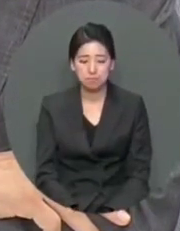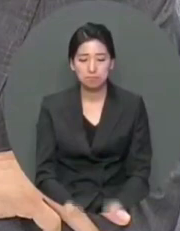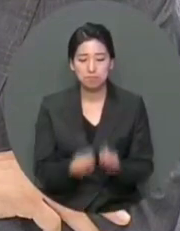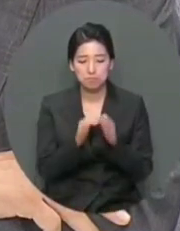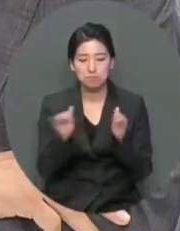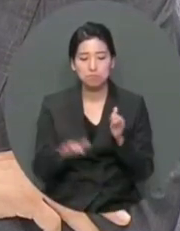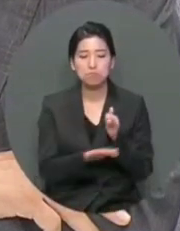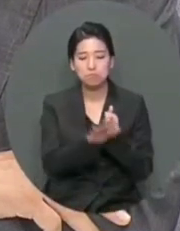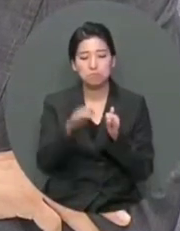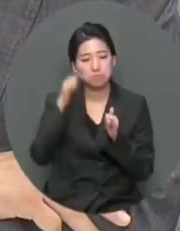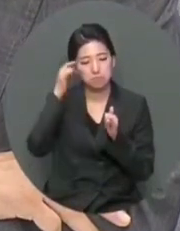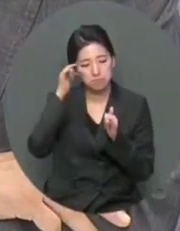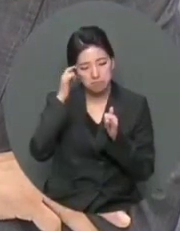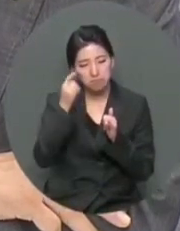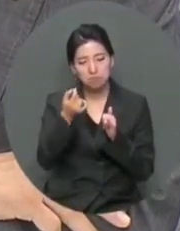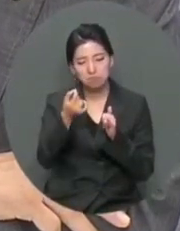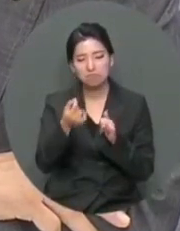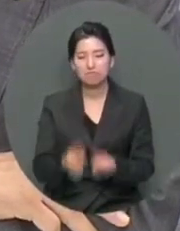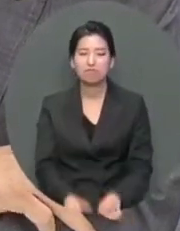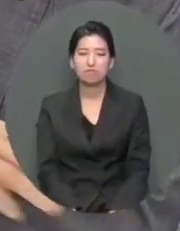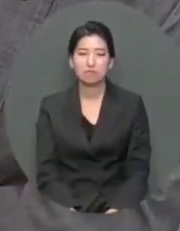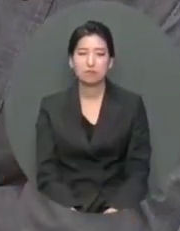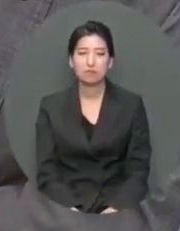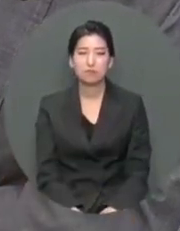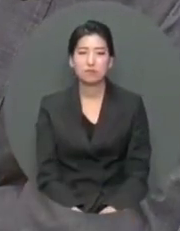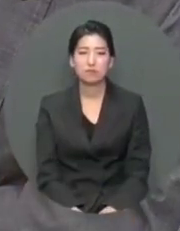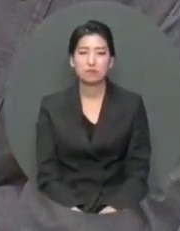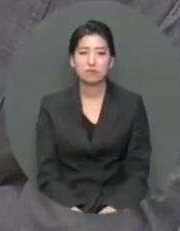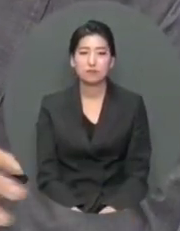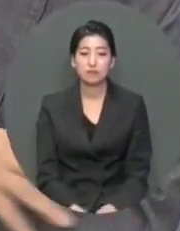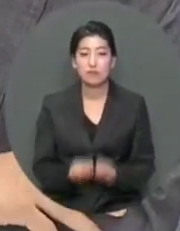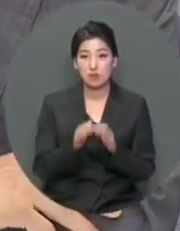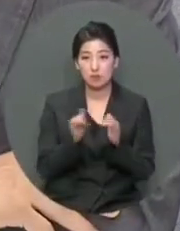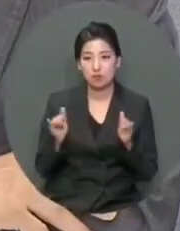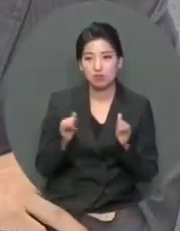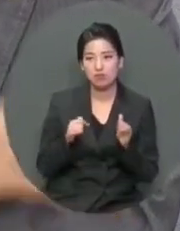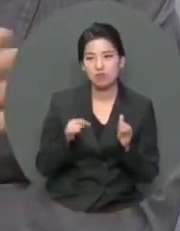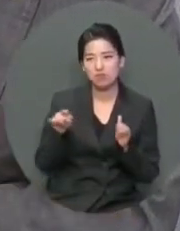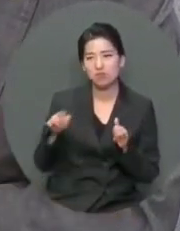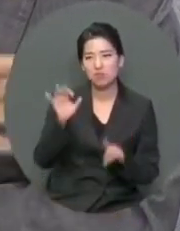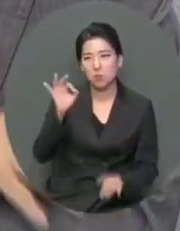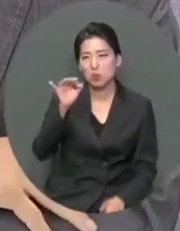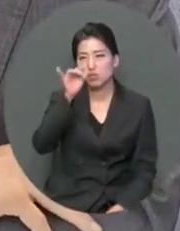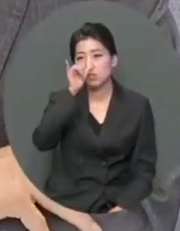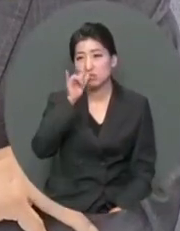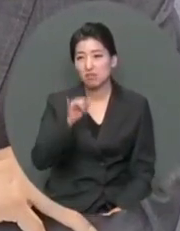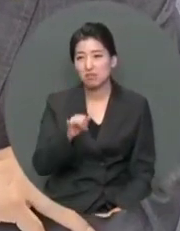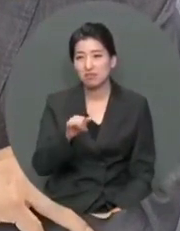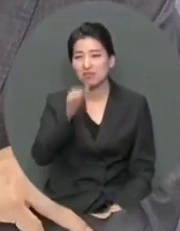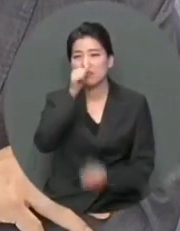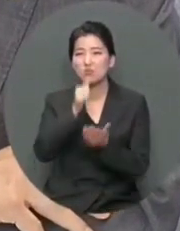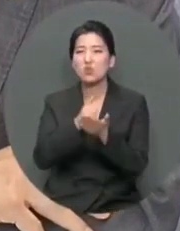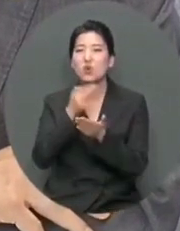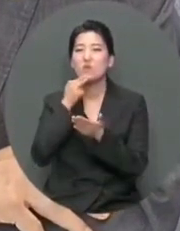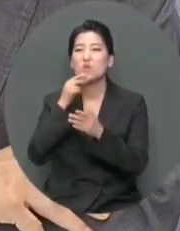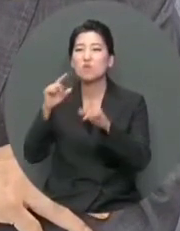깊게 있는 것 같습니다. 국민들의 뿌리 깊은 이 인식을 수사나 재판